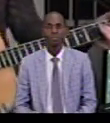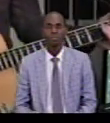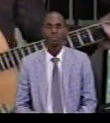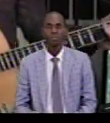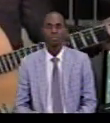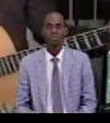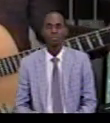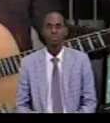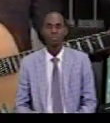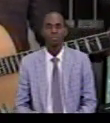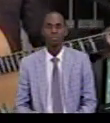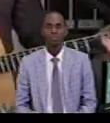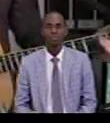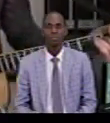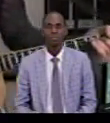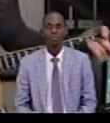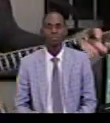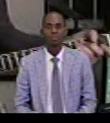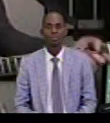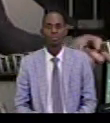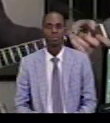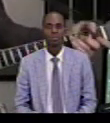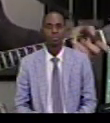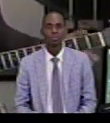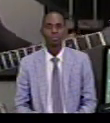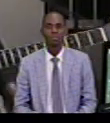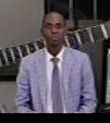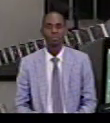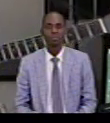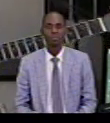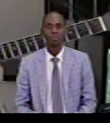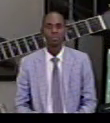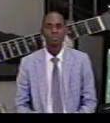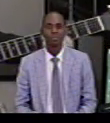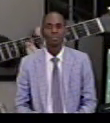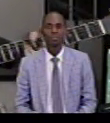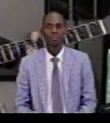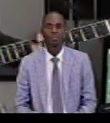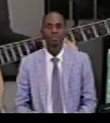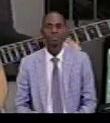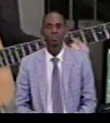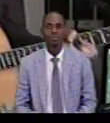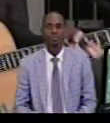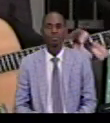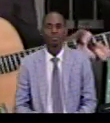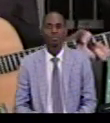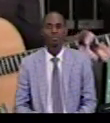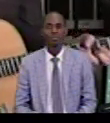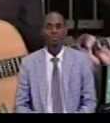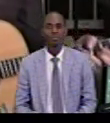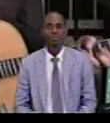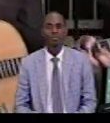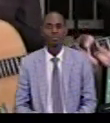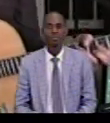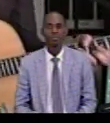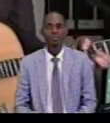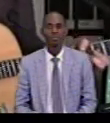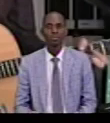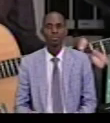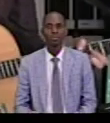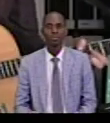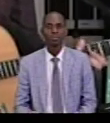déclarer aujourd'hui que le temps est venu pour le peuple de Dieu de prendre son envol. 3, 4.